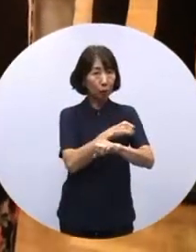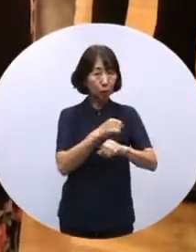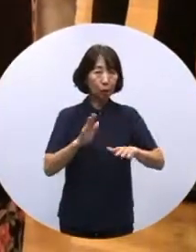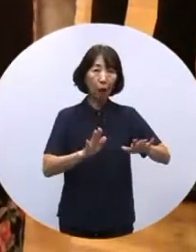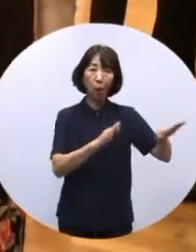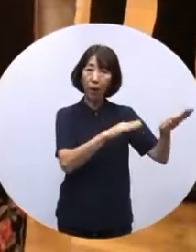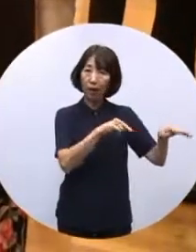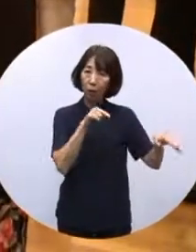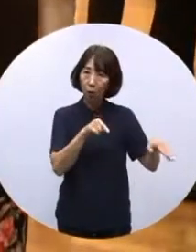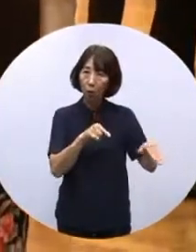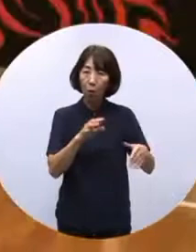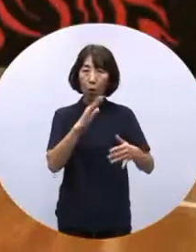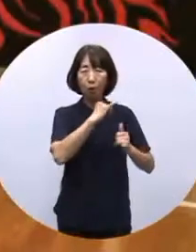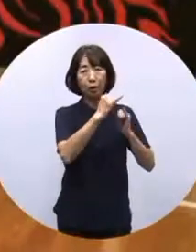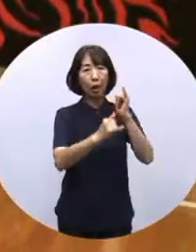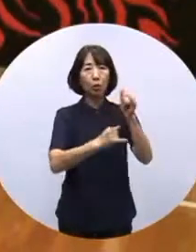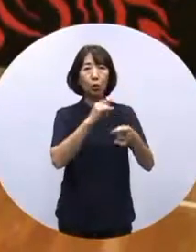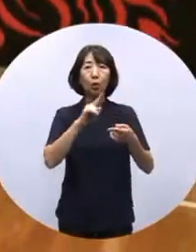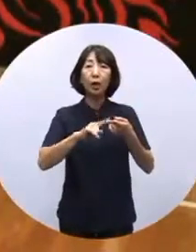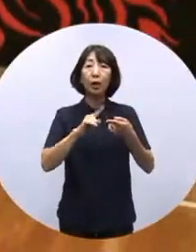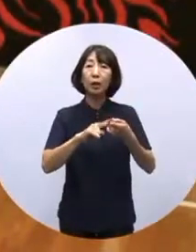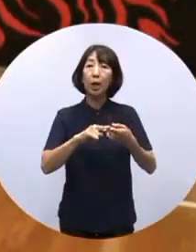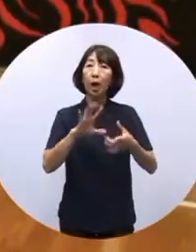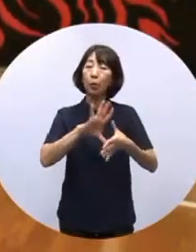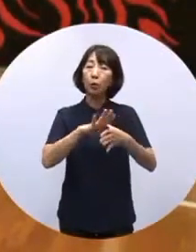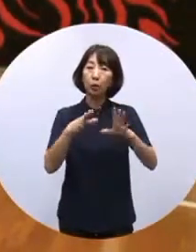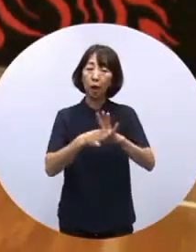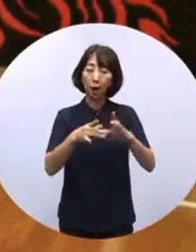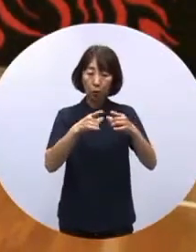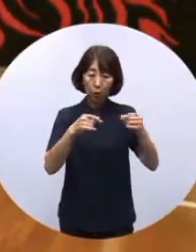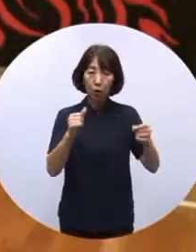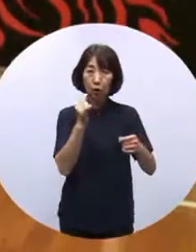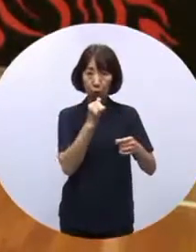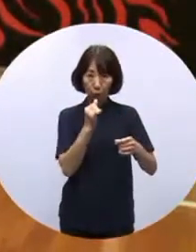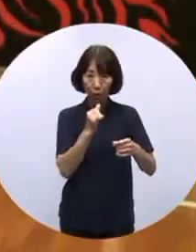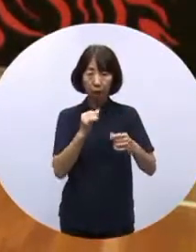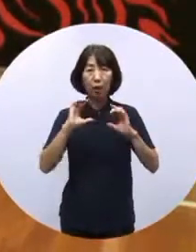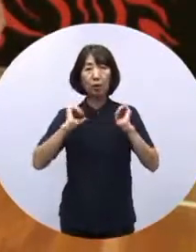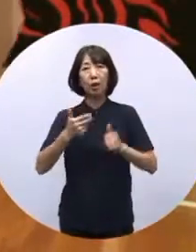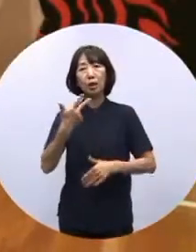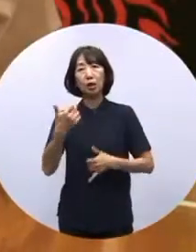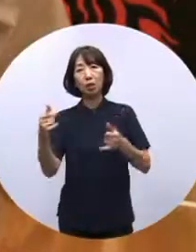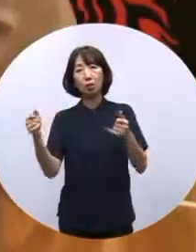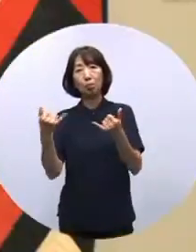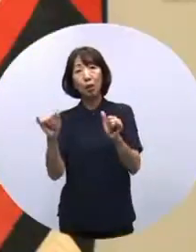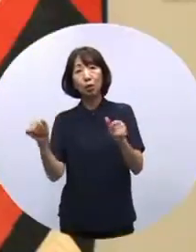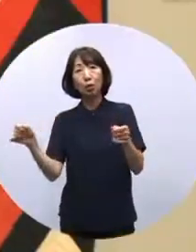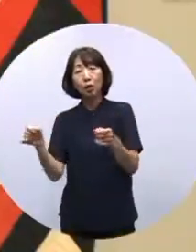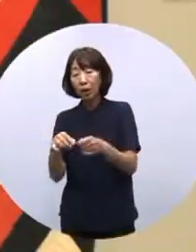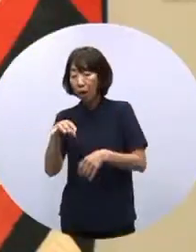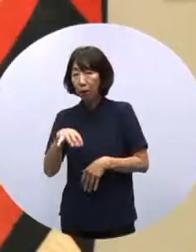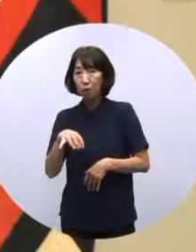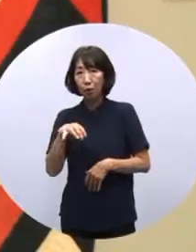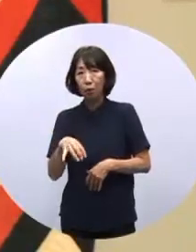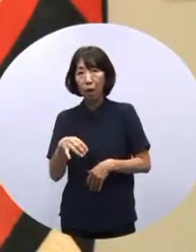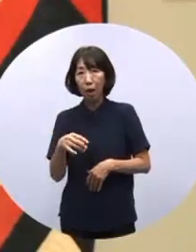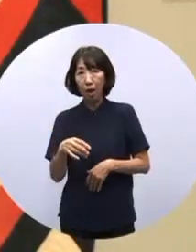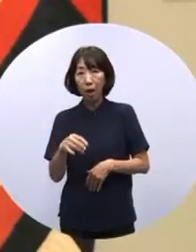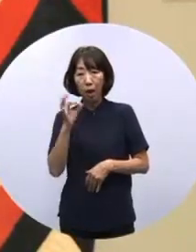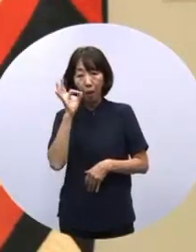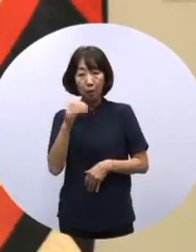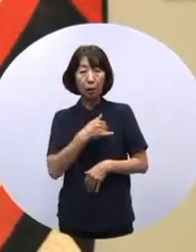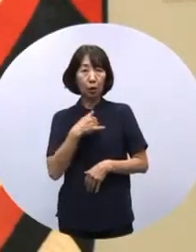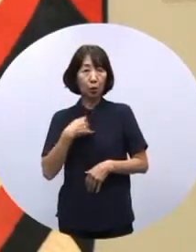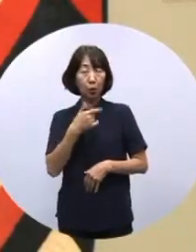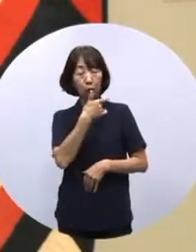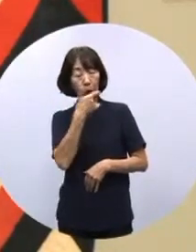の、伝統的な文化が、日本に紹介されること、茅ヶ崎市民の近い場所でですね、見られるということがとても